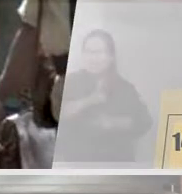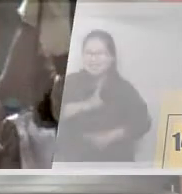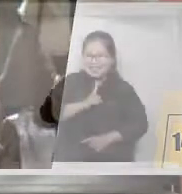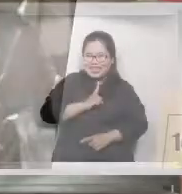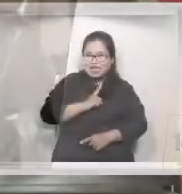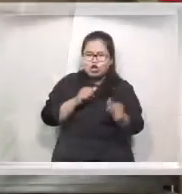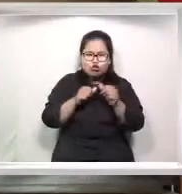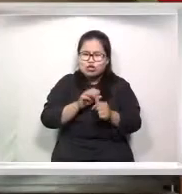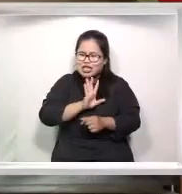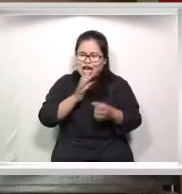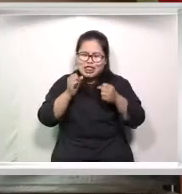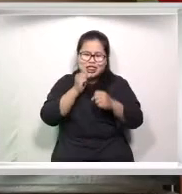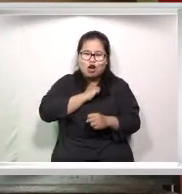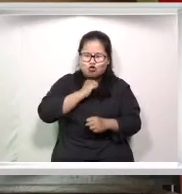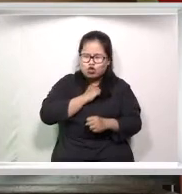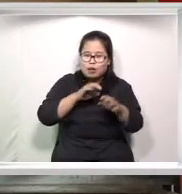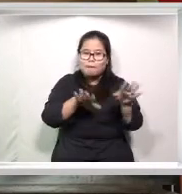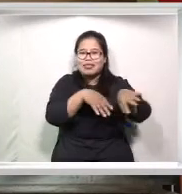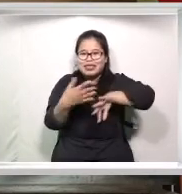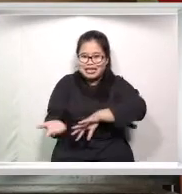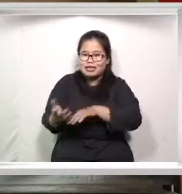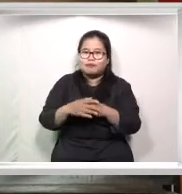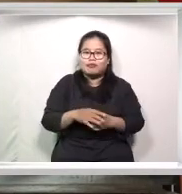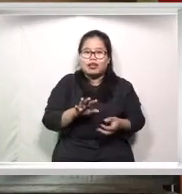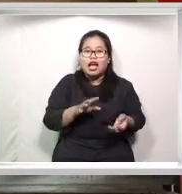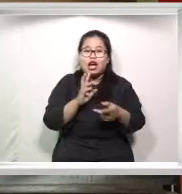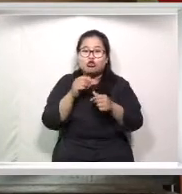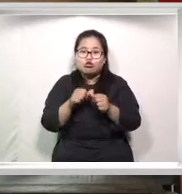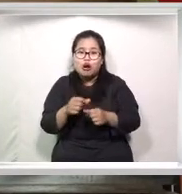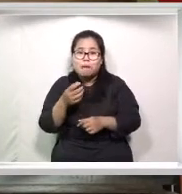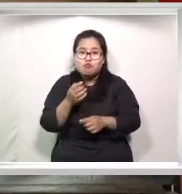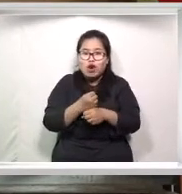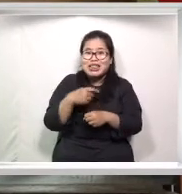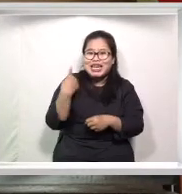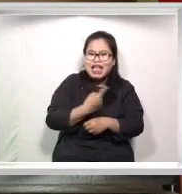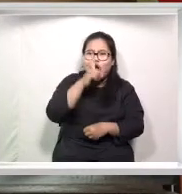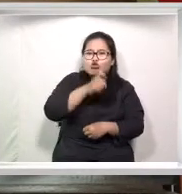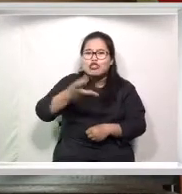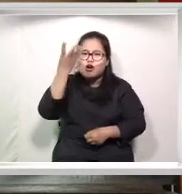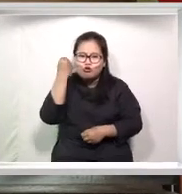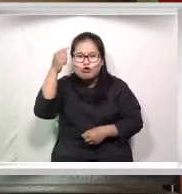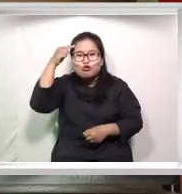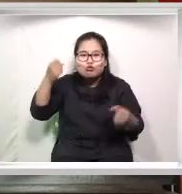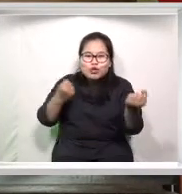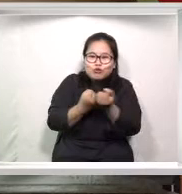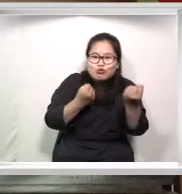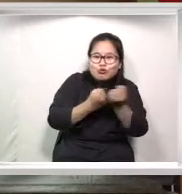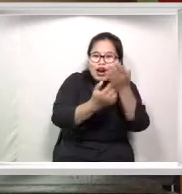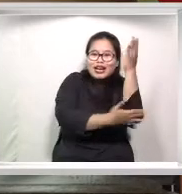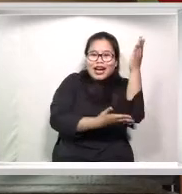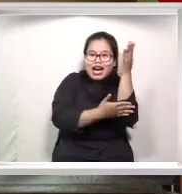pernah takut mati. Untuk kita ketahui bersama bahwa untuk mendukung negara kita